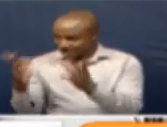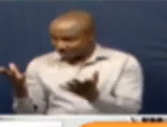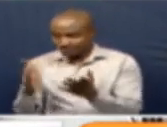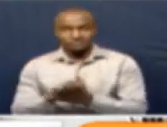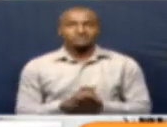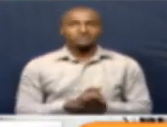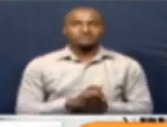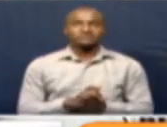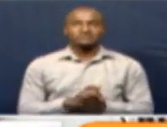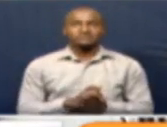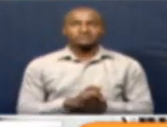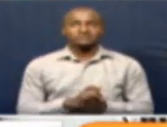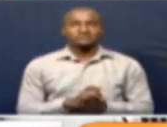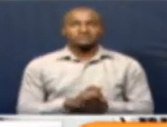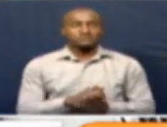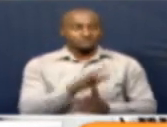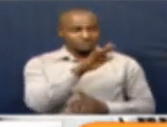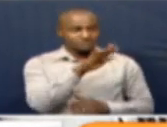hapo unajua mtu